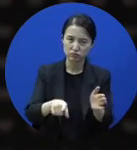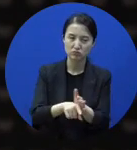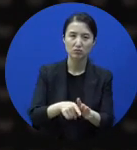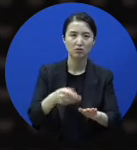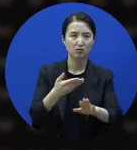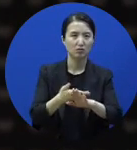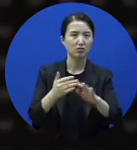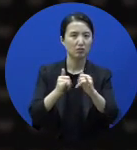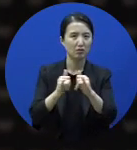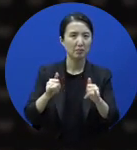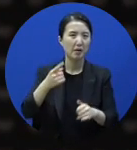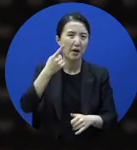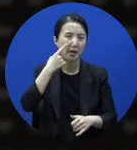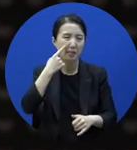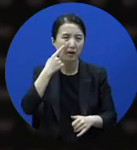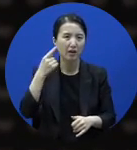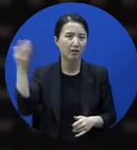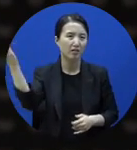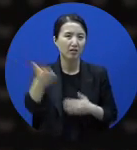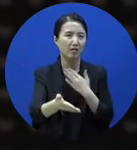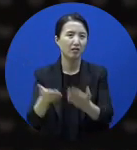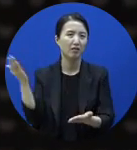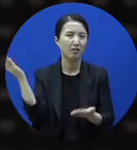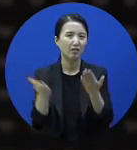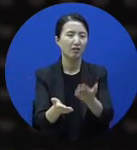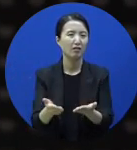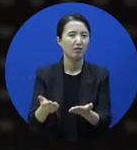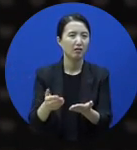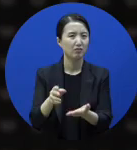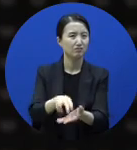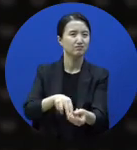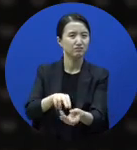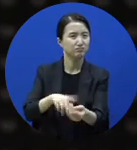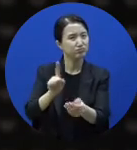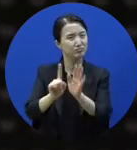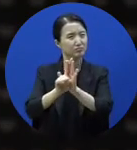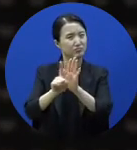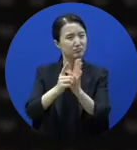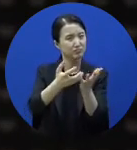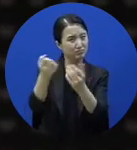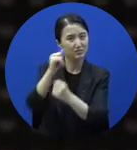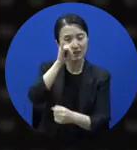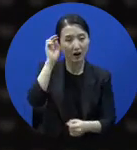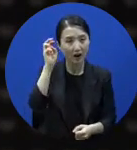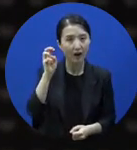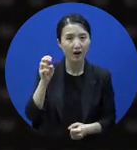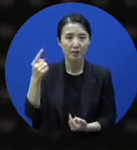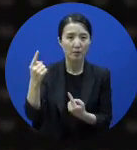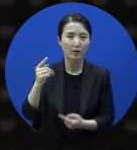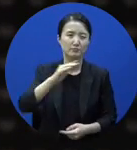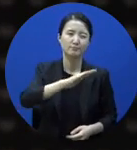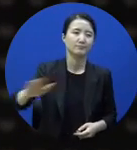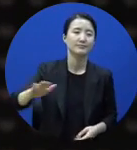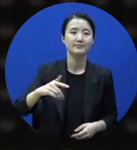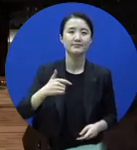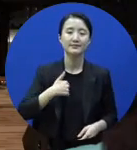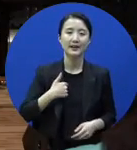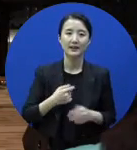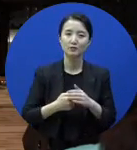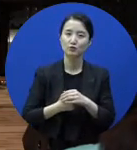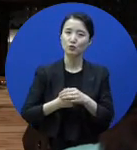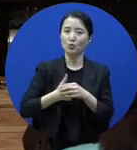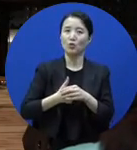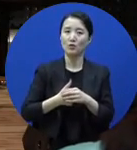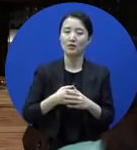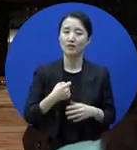당연히 존재하겠죠. 뭐 새로운 것들을 만들 수가 없고 기존에 많은 만든 것들 중에 내가 차별성 있는 게 뭐가 있을까? 그거를